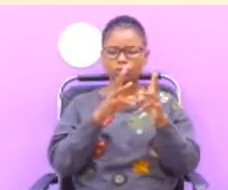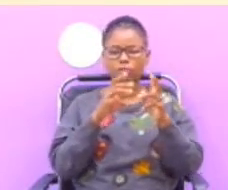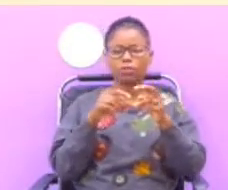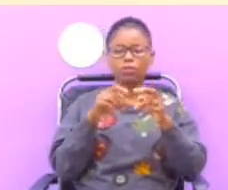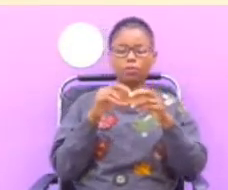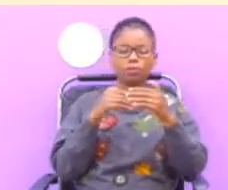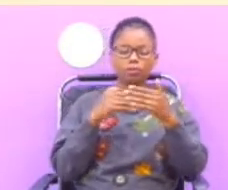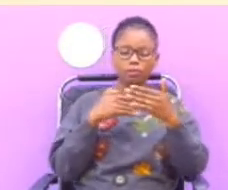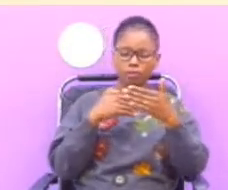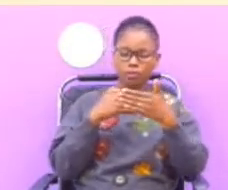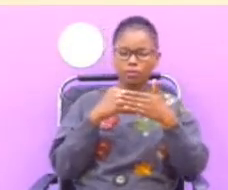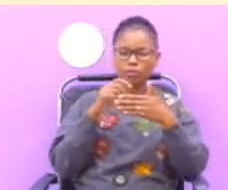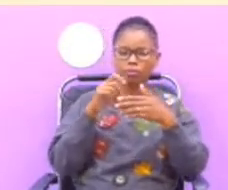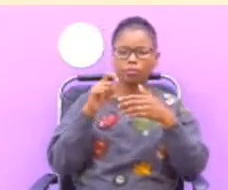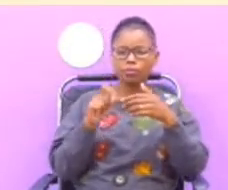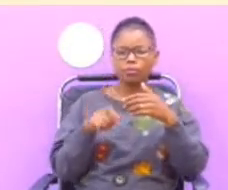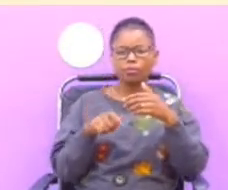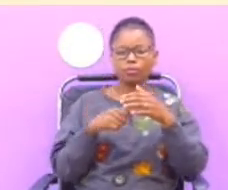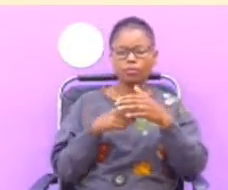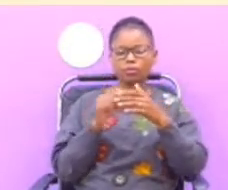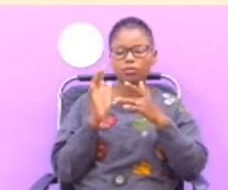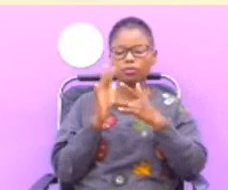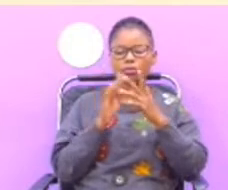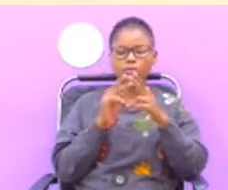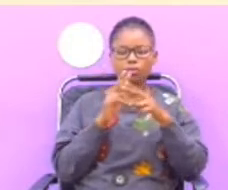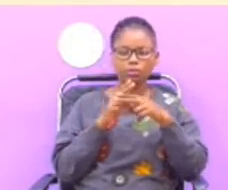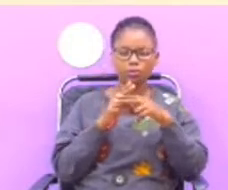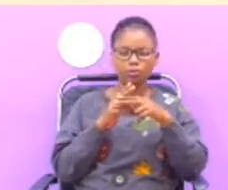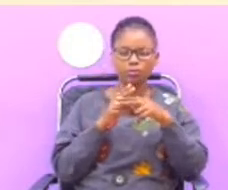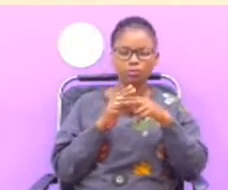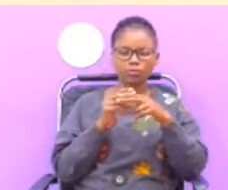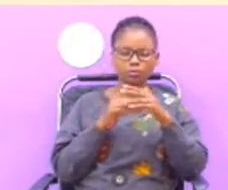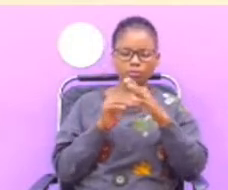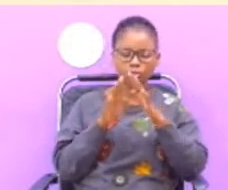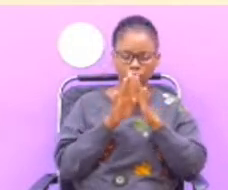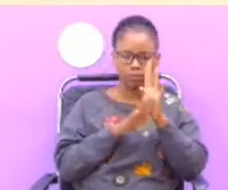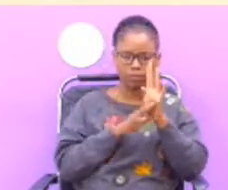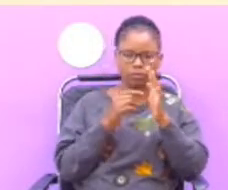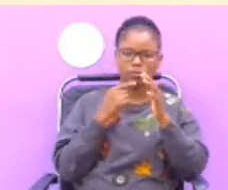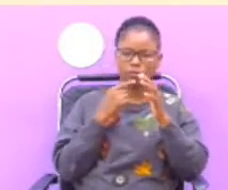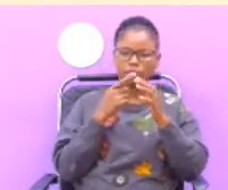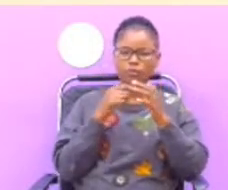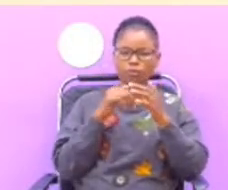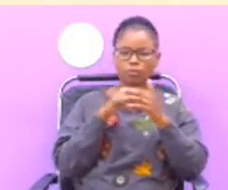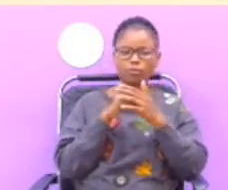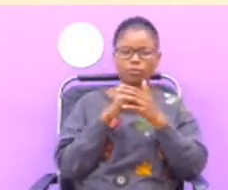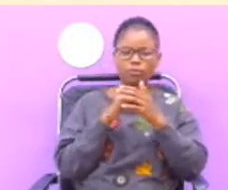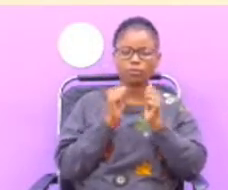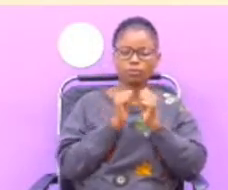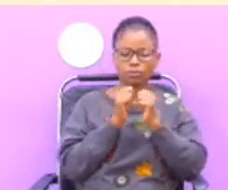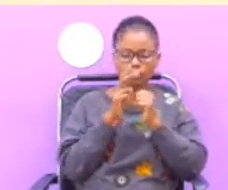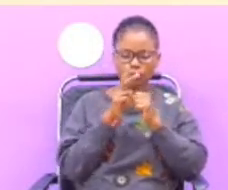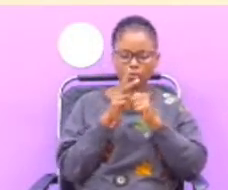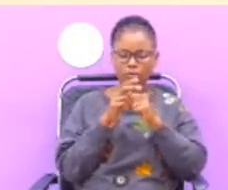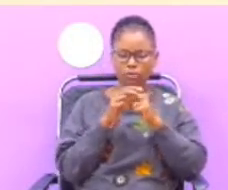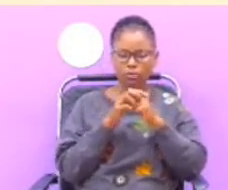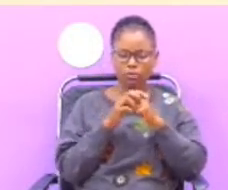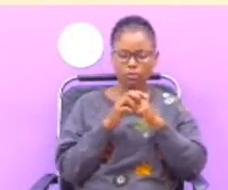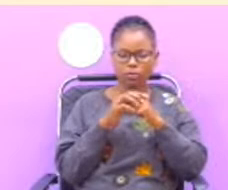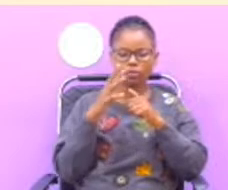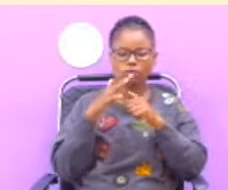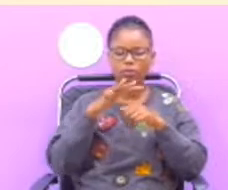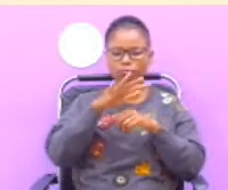ũcio thĩinĩ wa rĩtwa rĩa Jesu. Maandĩko makoiga thĩinĩ wa kamũrĩ-inĩ ga 12. Nĩgetha